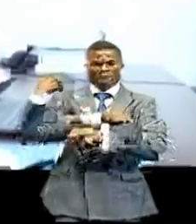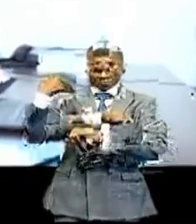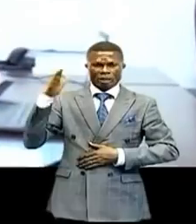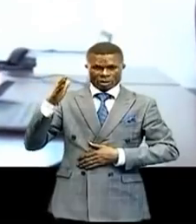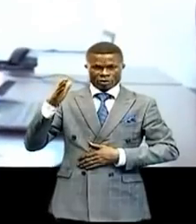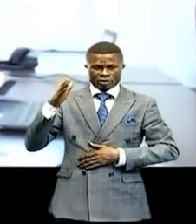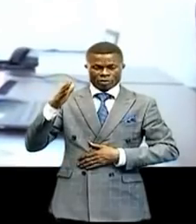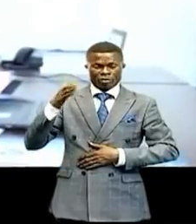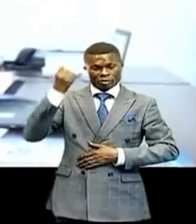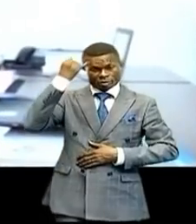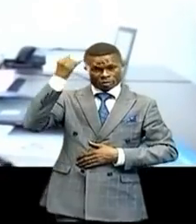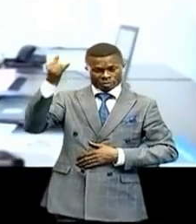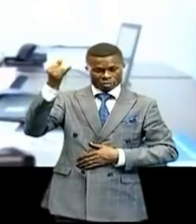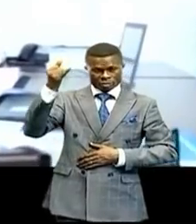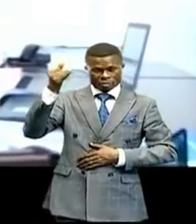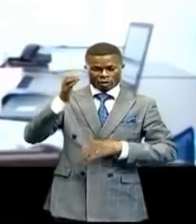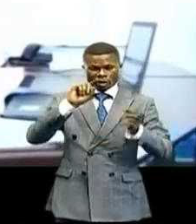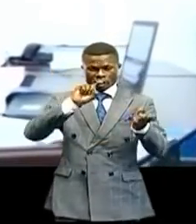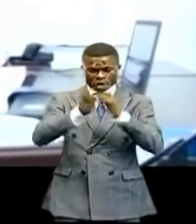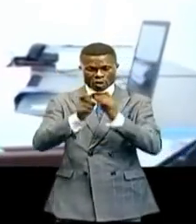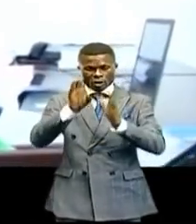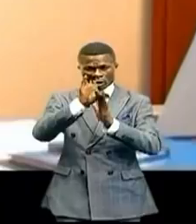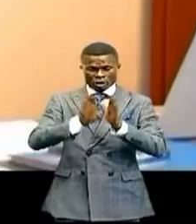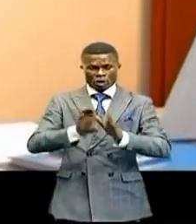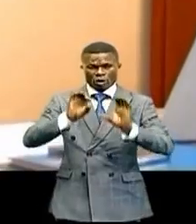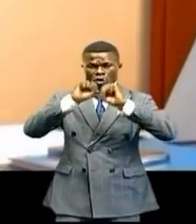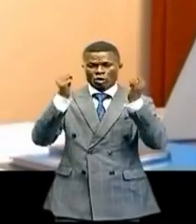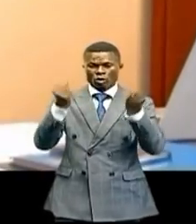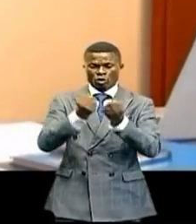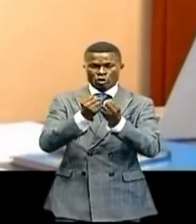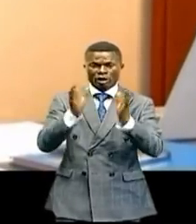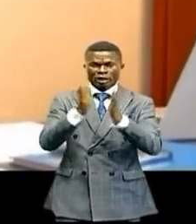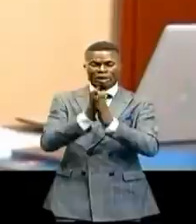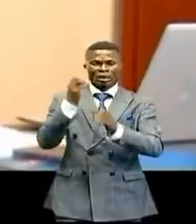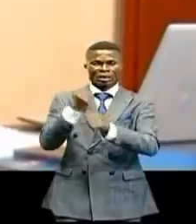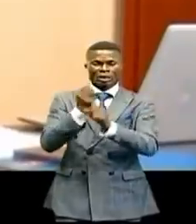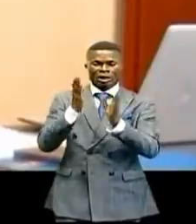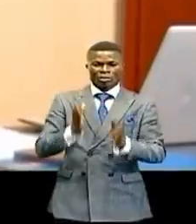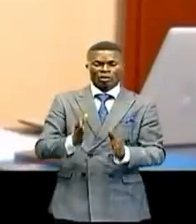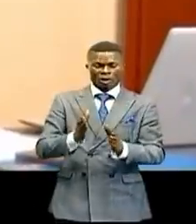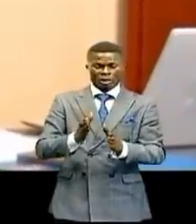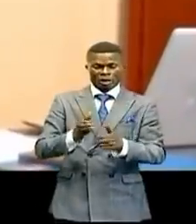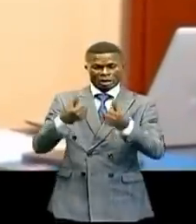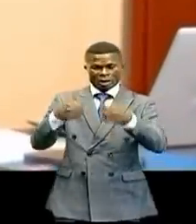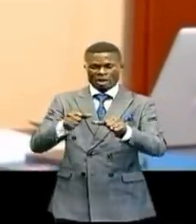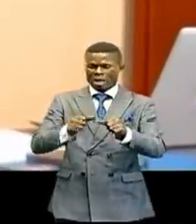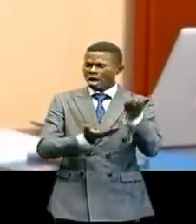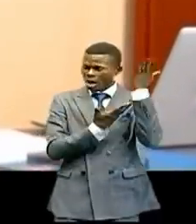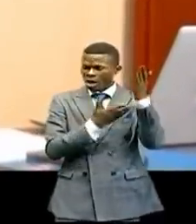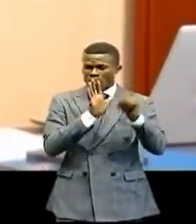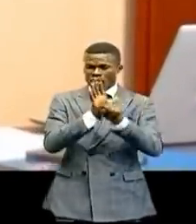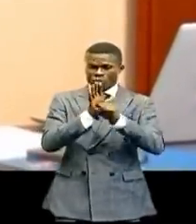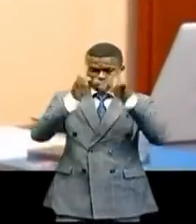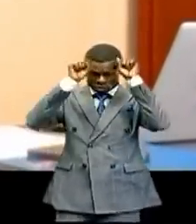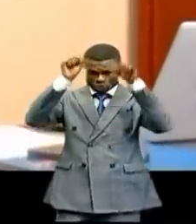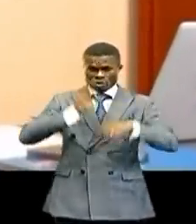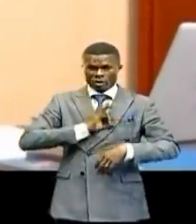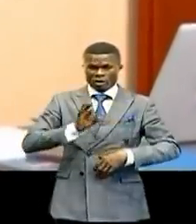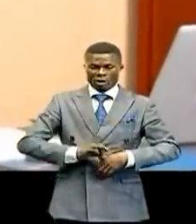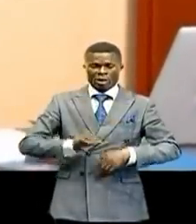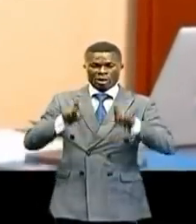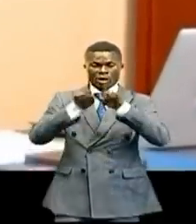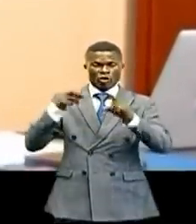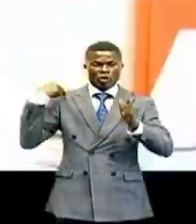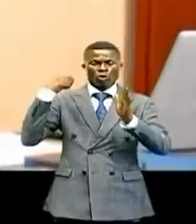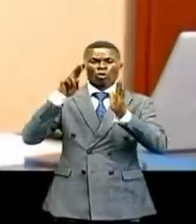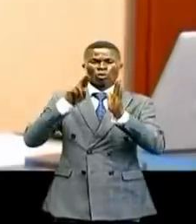publique dans le cadre de l'amélioration des conditions sociales des 10 agents qui demeure une priorité du président de la République et du